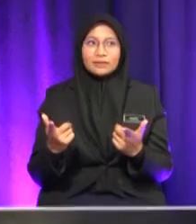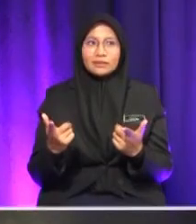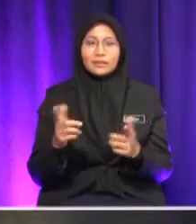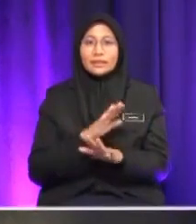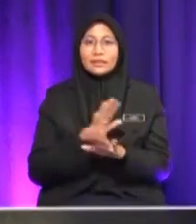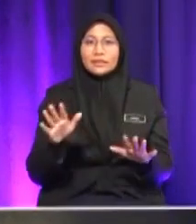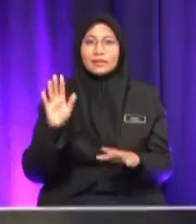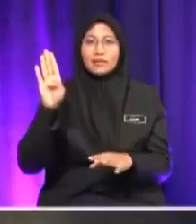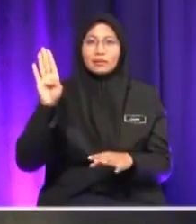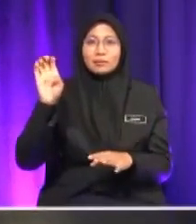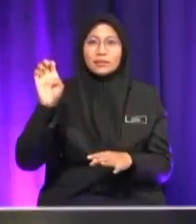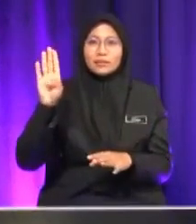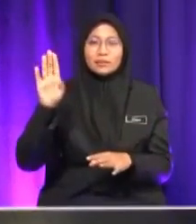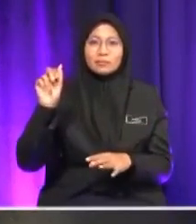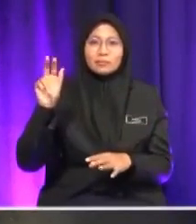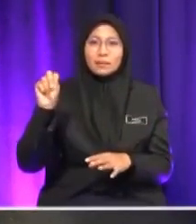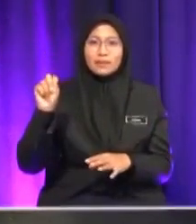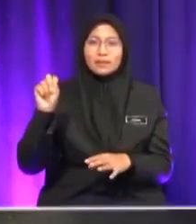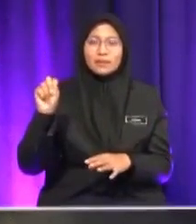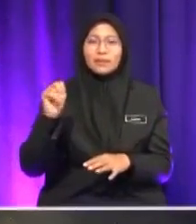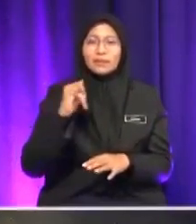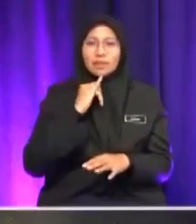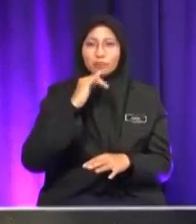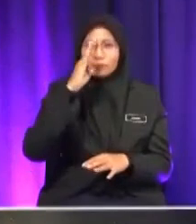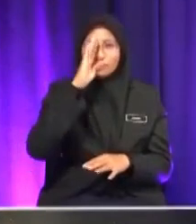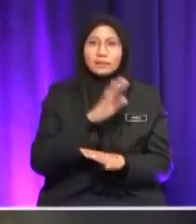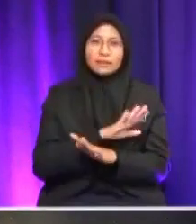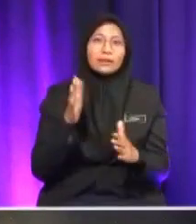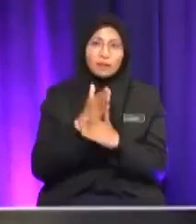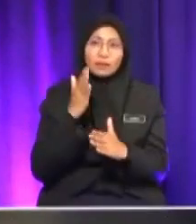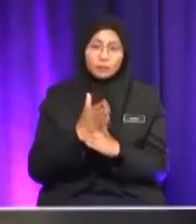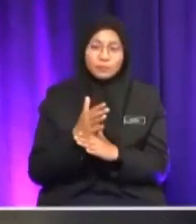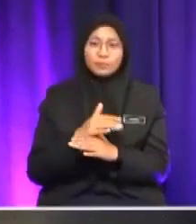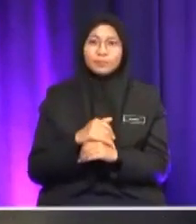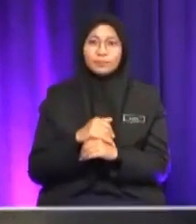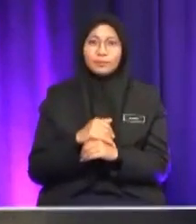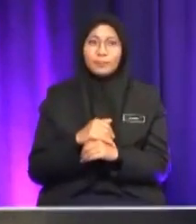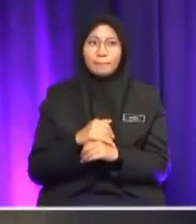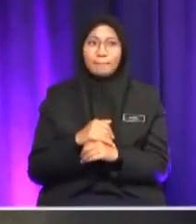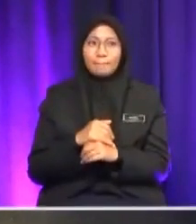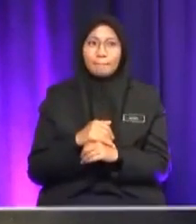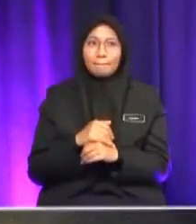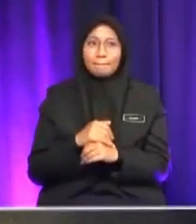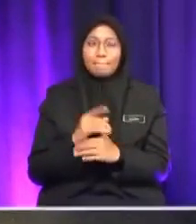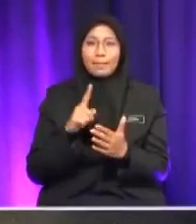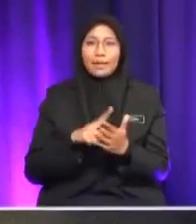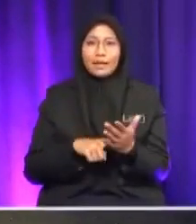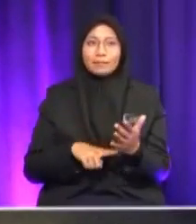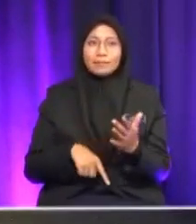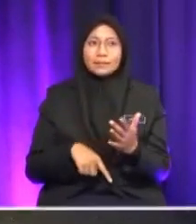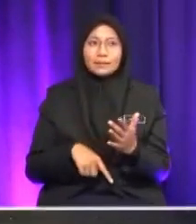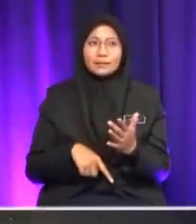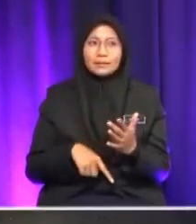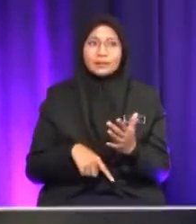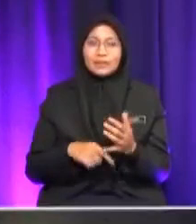tidak membebankan ibu bapa dalam pengurusan kewangan. Okey, soalan yang kedua pula, apakah perasaan anda